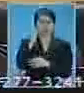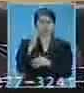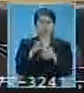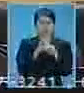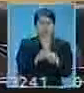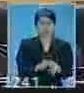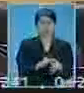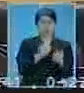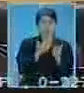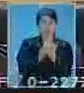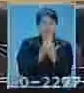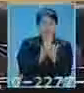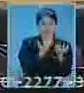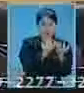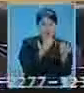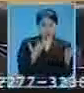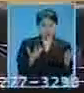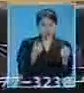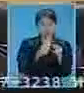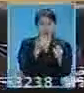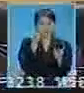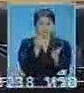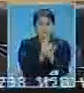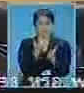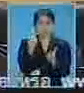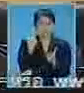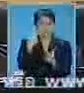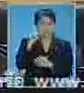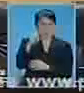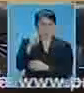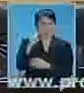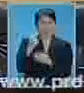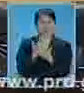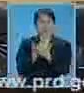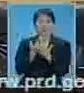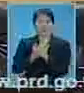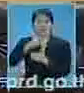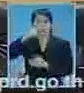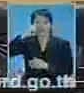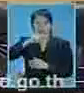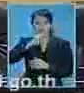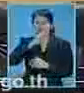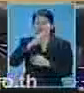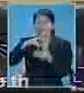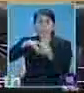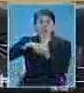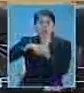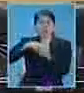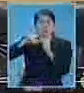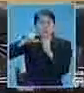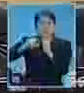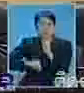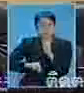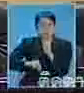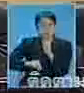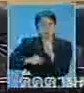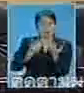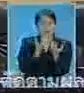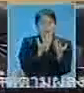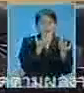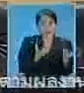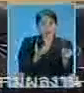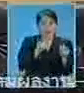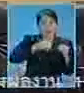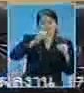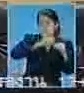ของเงินเฟ้อท่านทราบใช่ไหมครับว่าเงินบาทยิ่งอ่อนค่าเท่าใดเงินเฟ้อก็จะยิ่งสูงขึ้น